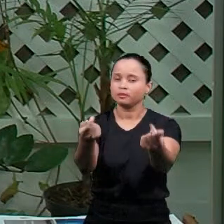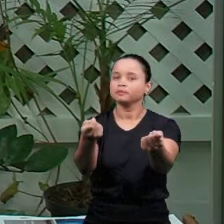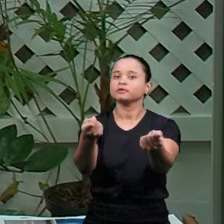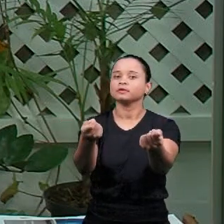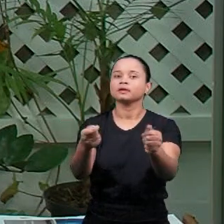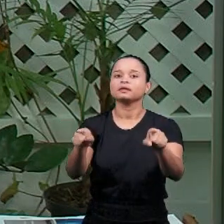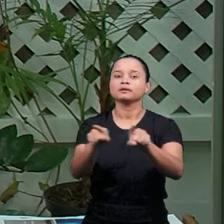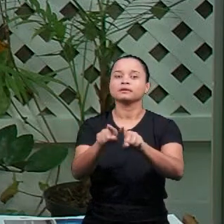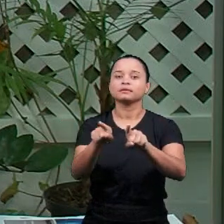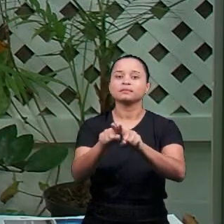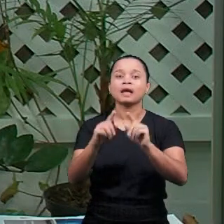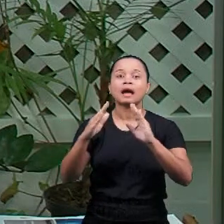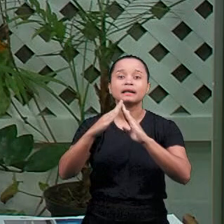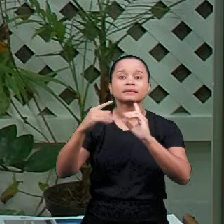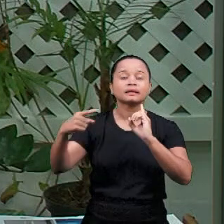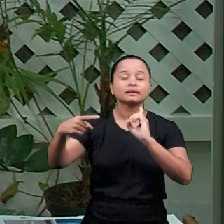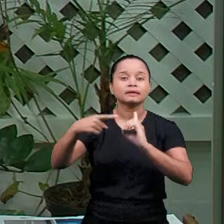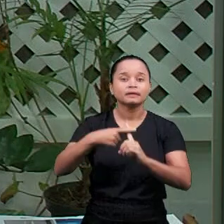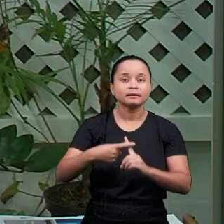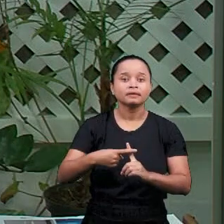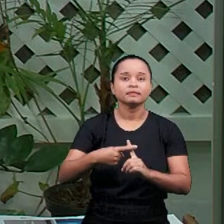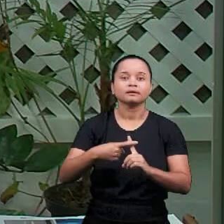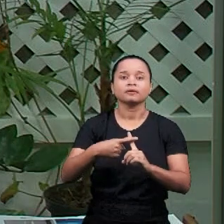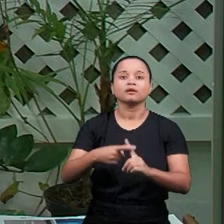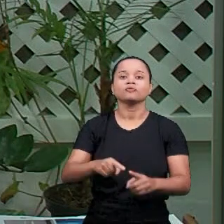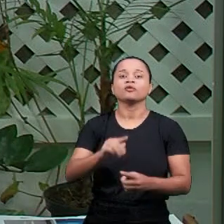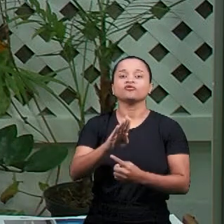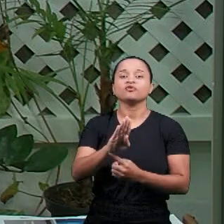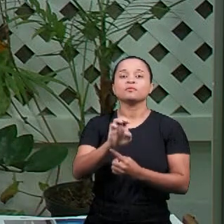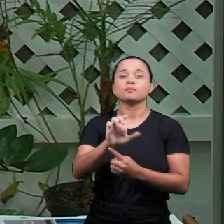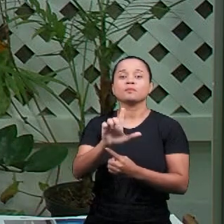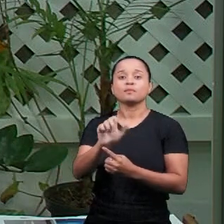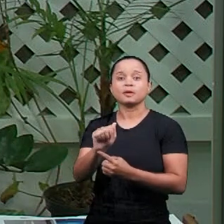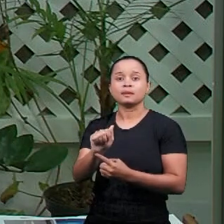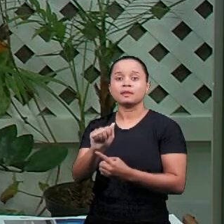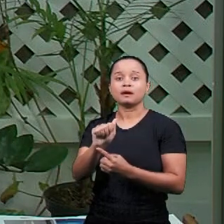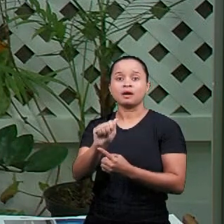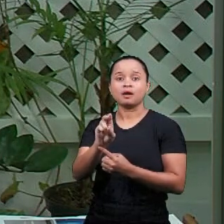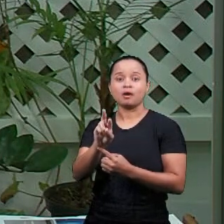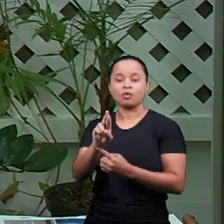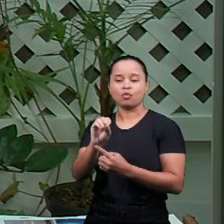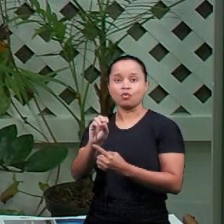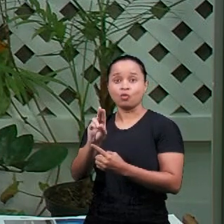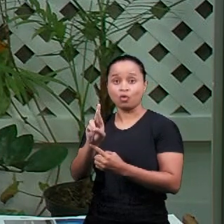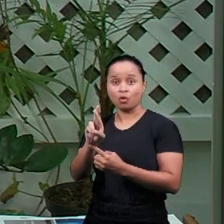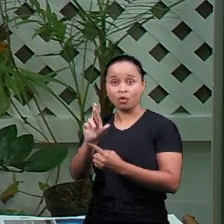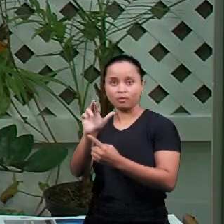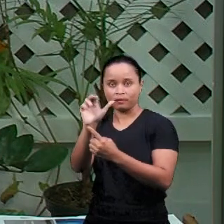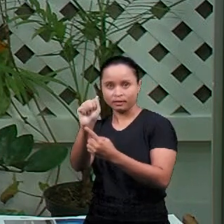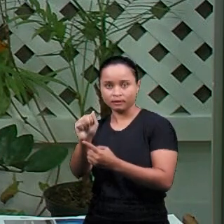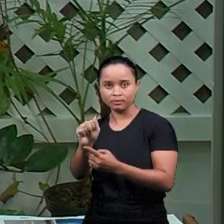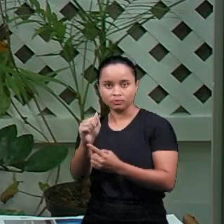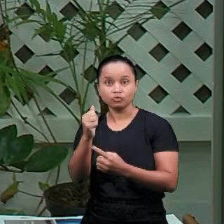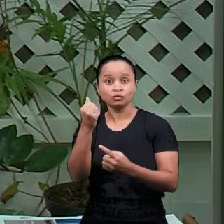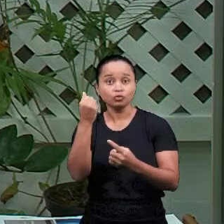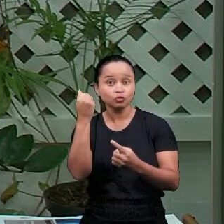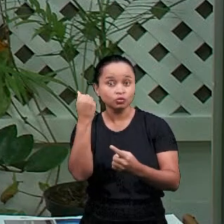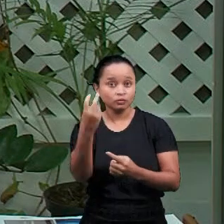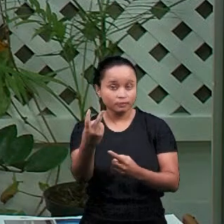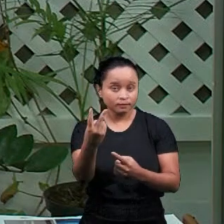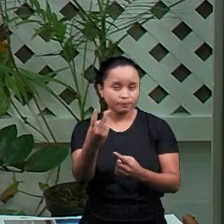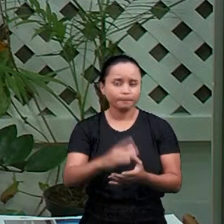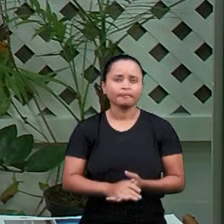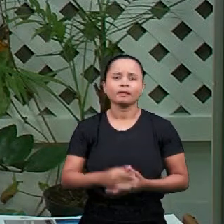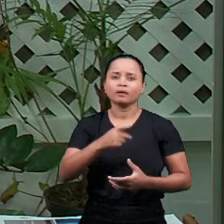de Bella Aurora 2. C'est le pasteur Targin, un homme simple,